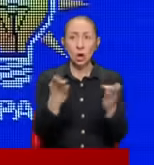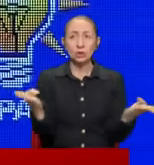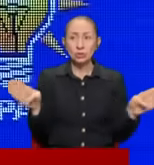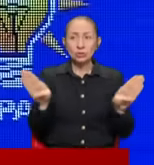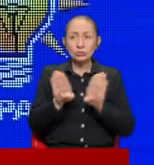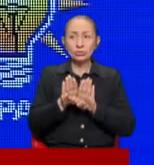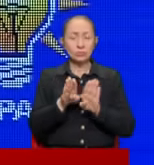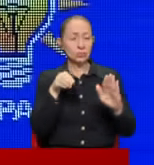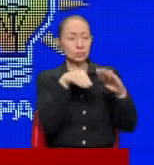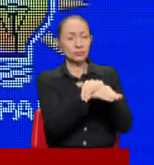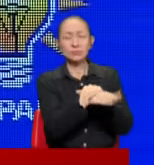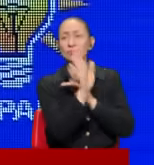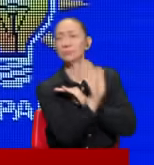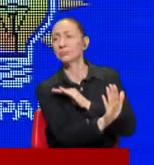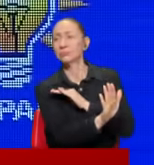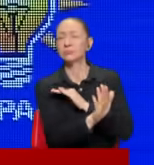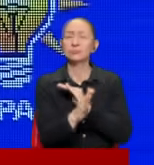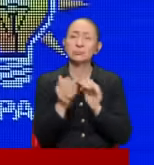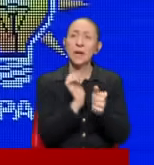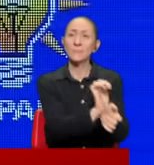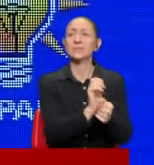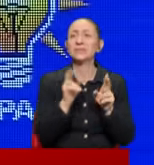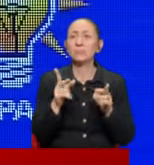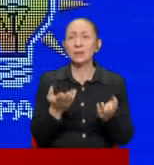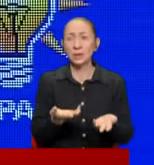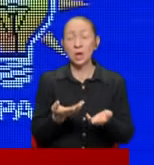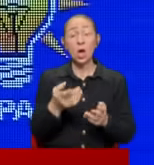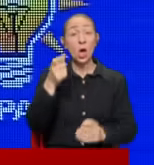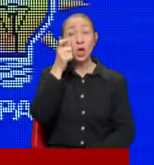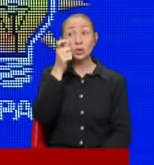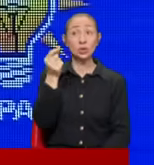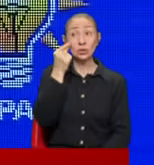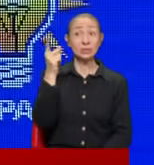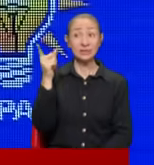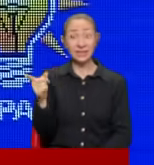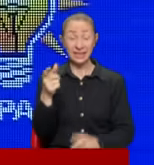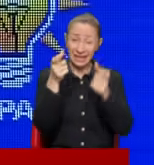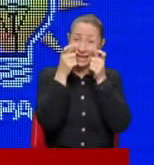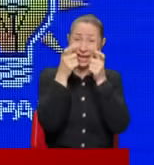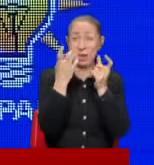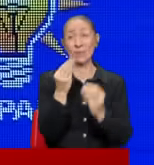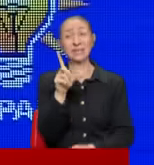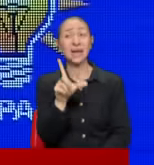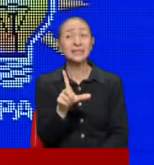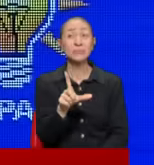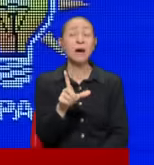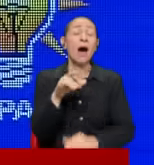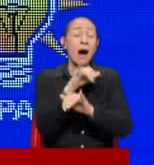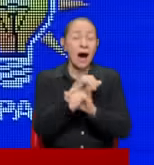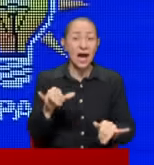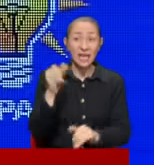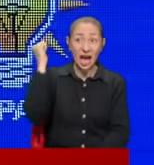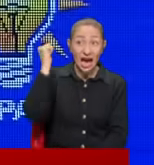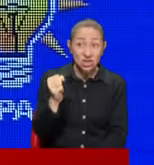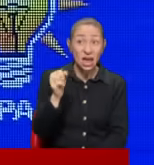duvarı arasına vebalı gibi hapsettiler. Özgür Efendi'nin de dikkat etmesi lazım. Aynı